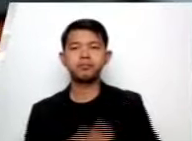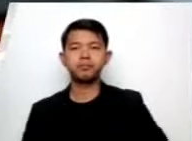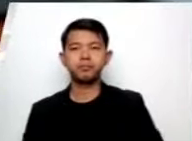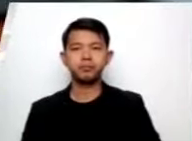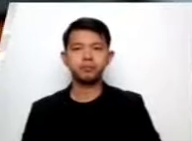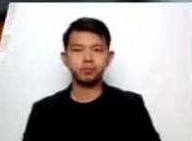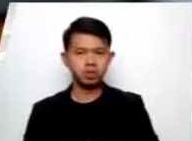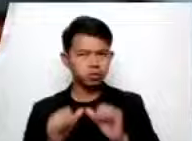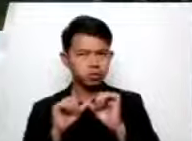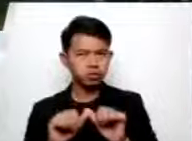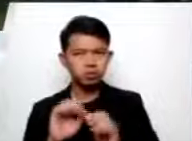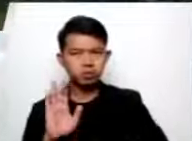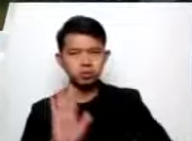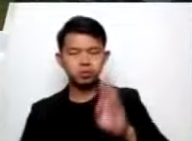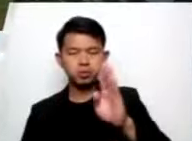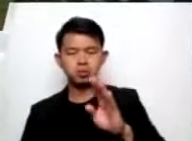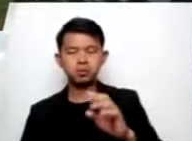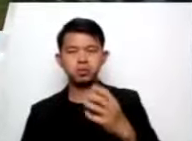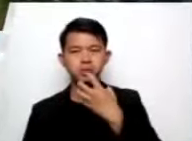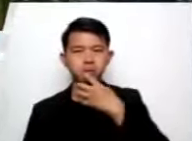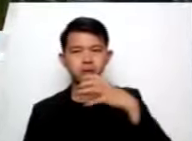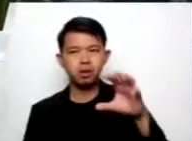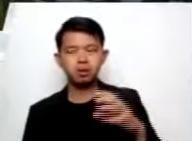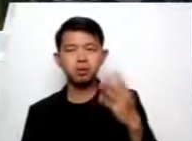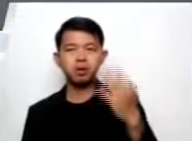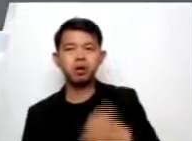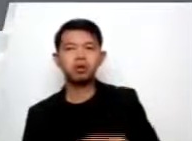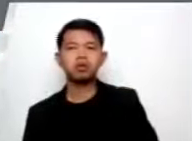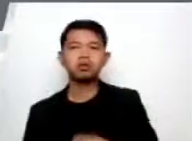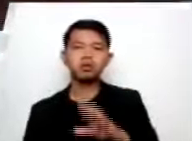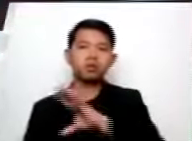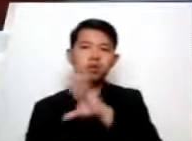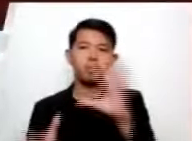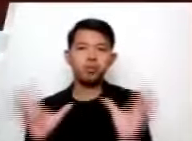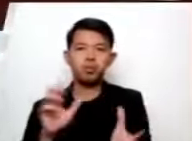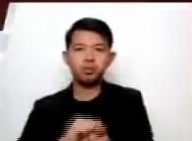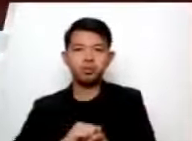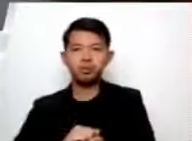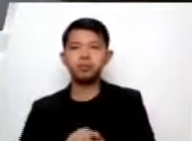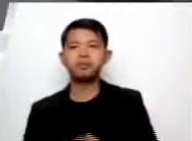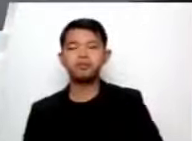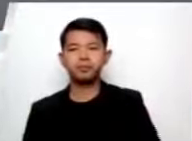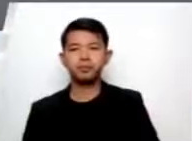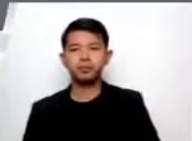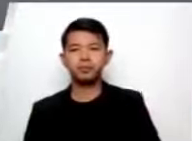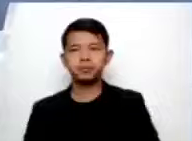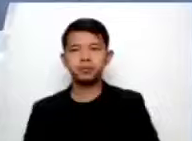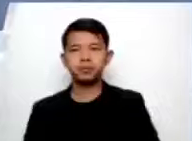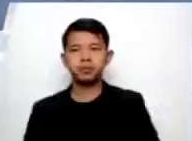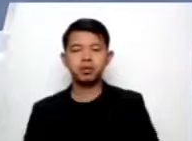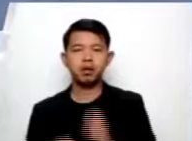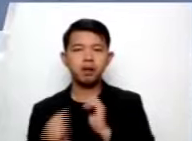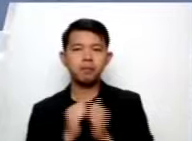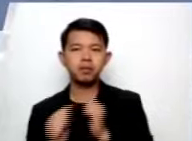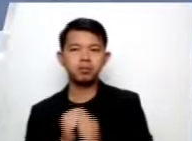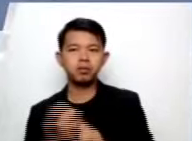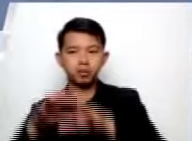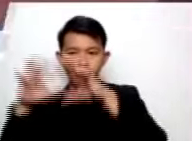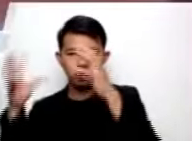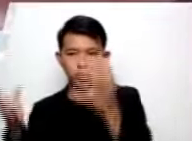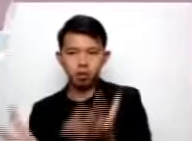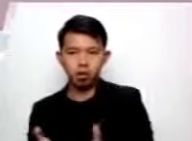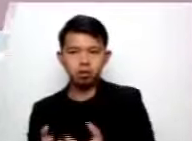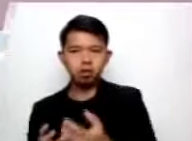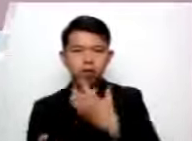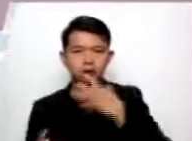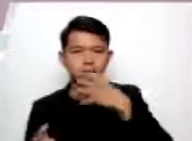contribution dun sa global warming. Ayon sa isang environmental group, indikasyon ito na bumibilis ang pag-init ng mundo. Global boiling na nga